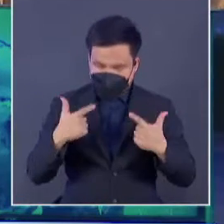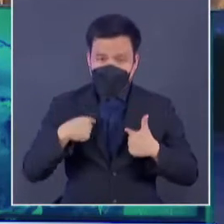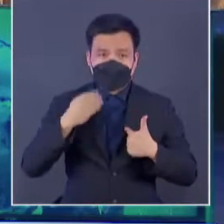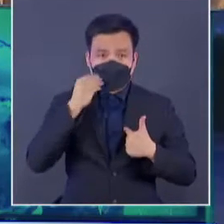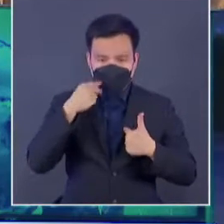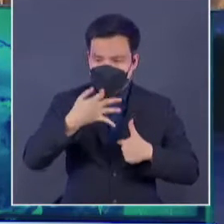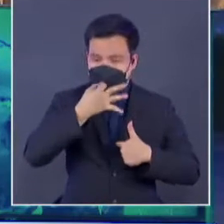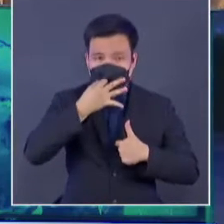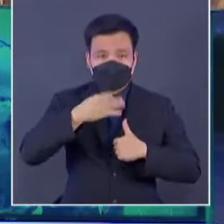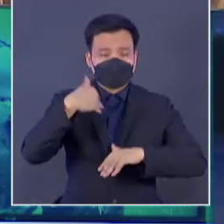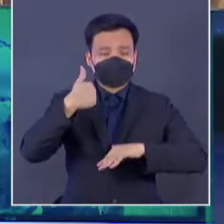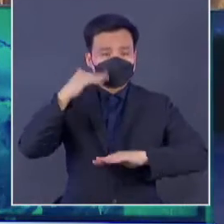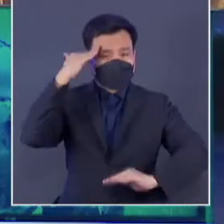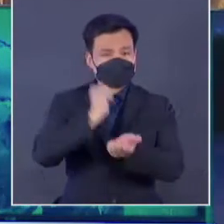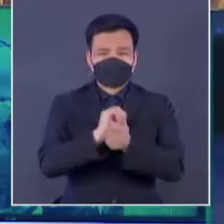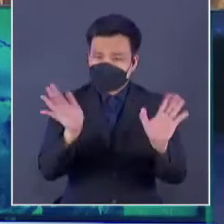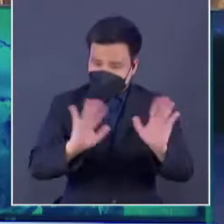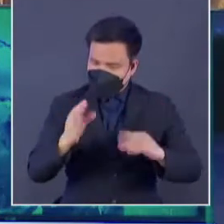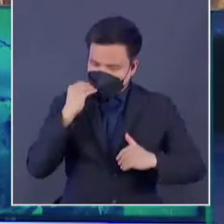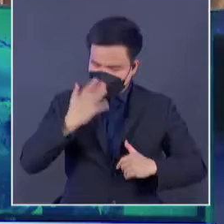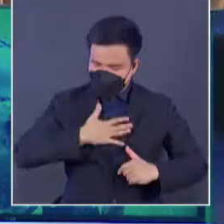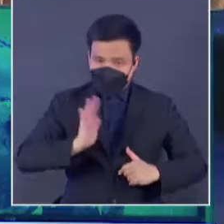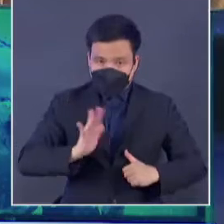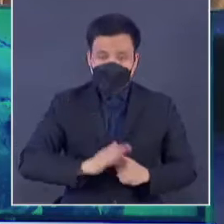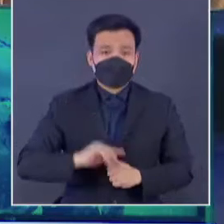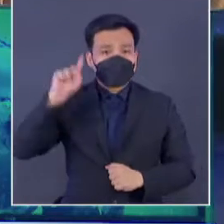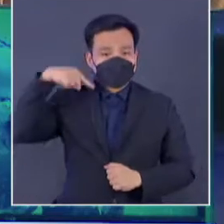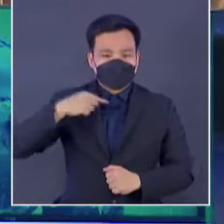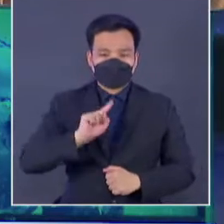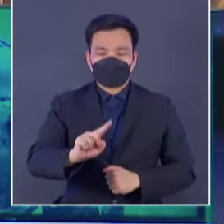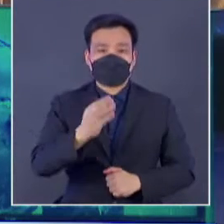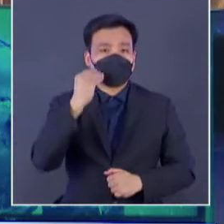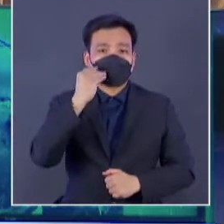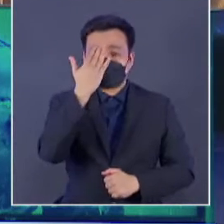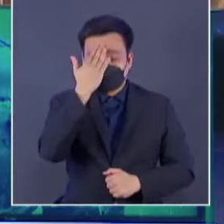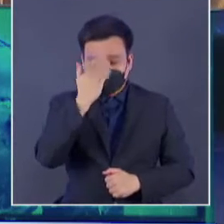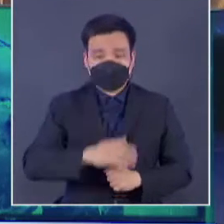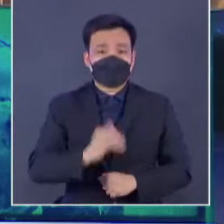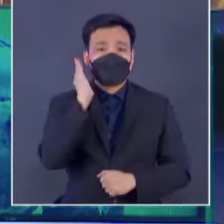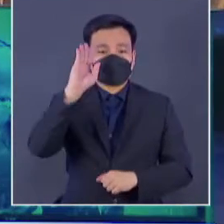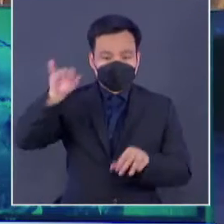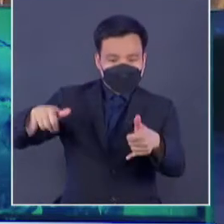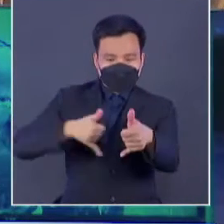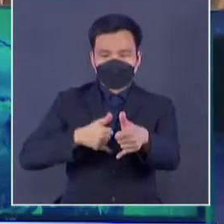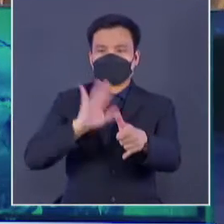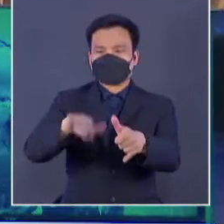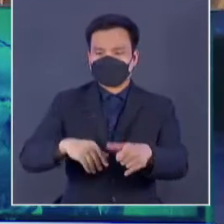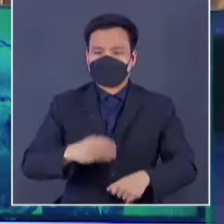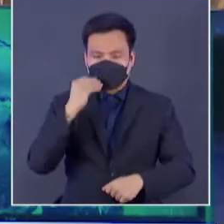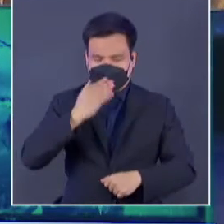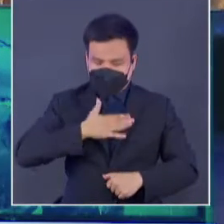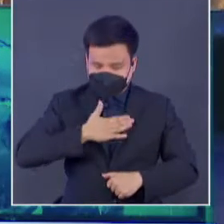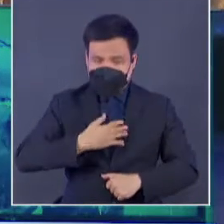ไม่ใช่บ้านนี ้ นะครับภรรยาเนี่ยก็พูดอยู่ที่หน้าบ้านส่วนสามีที่อยู่ในบ้านก็ตะโกนออกมาบอกบ้านนี้ไม่มีตำร